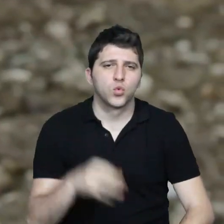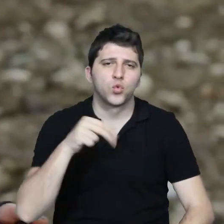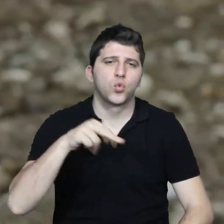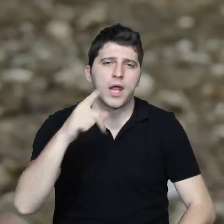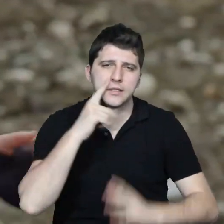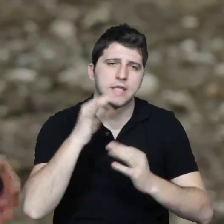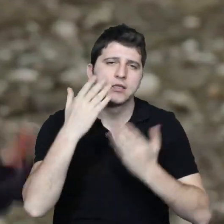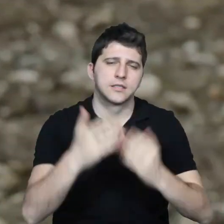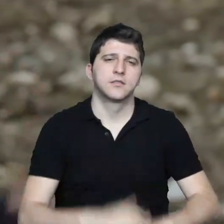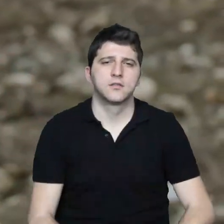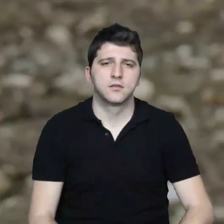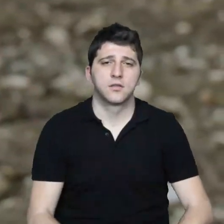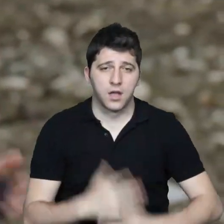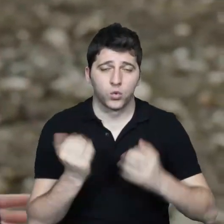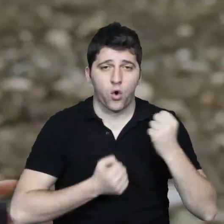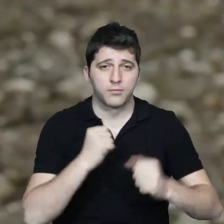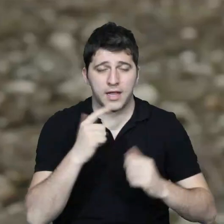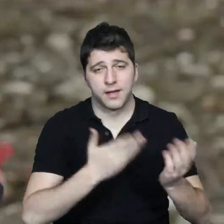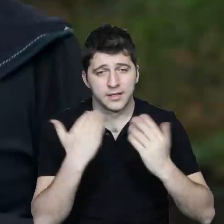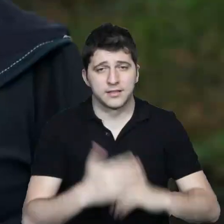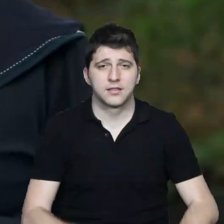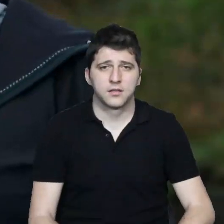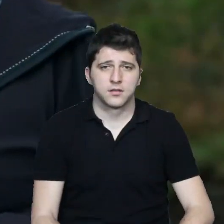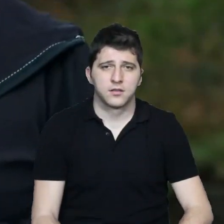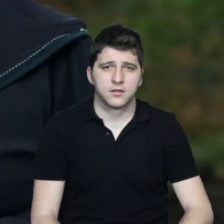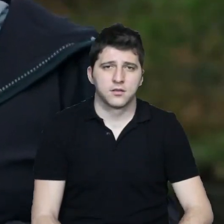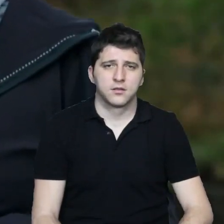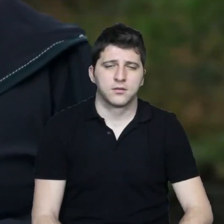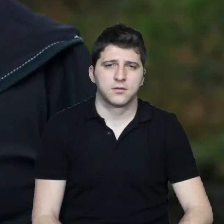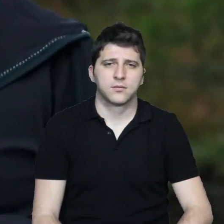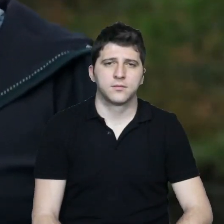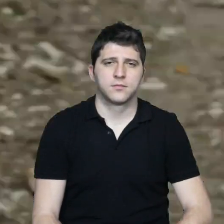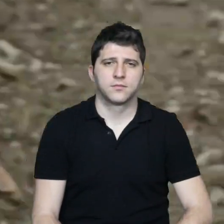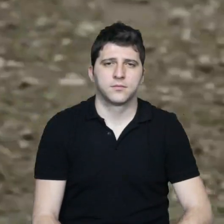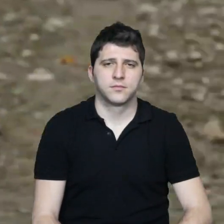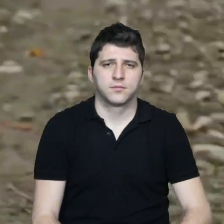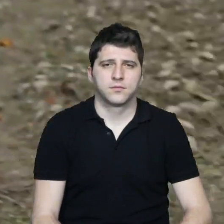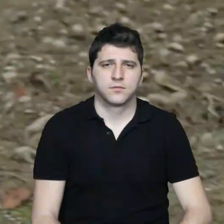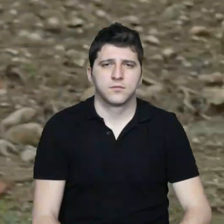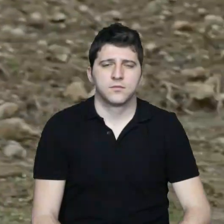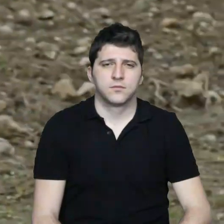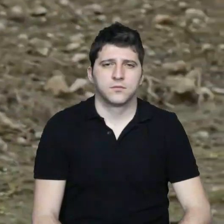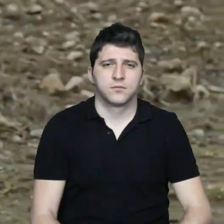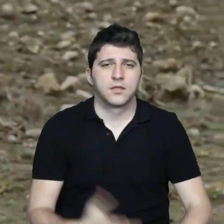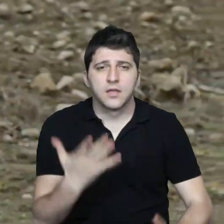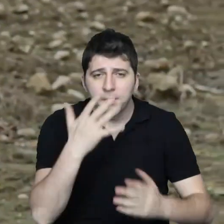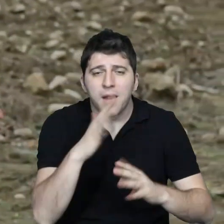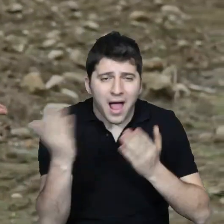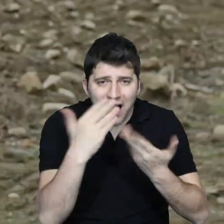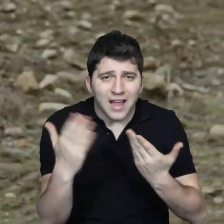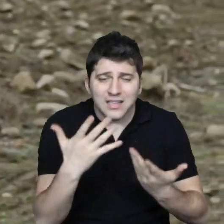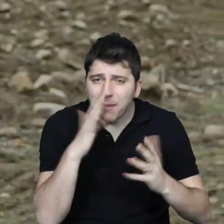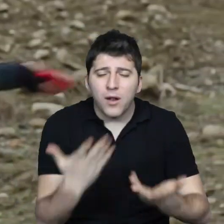bir insansın mektupçi. Ama artık koşman lazım, hadi. Sırtında çantasıyla öne düştü. Asil olduğu yerde. Ya mektupçi, hadi sana,